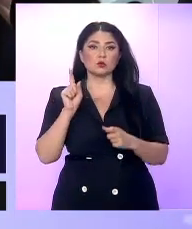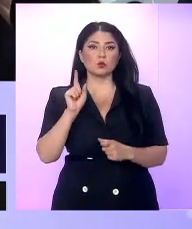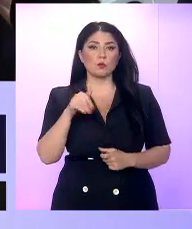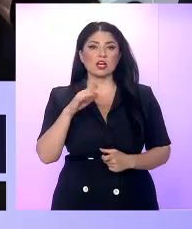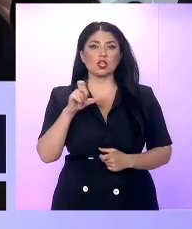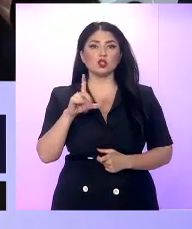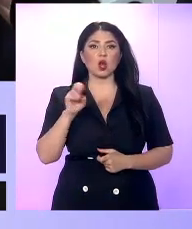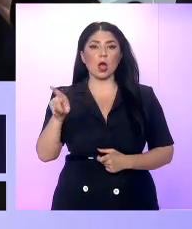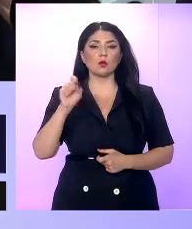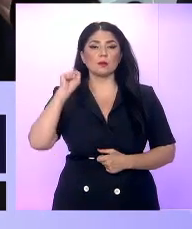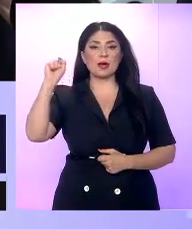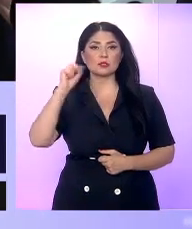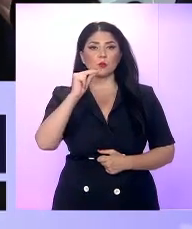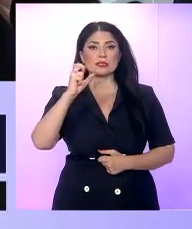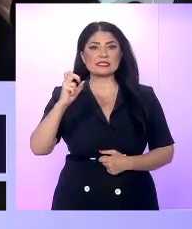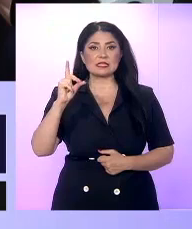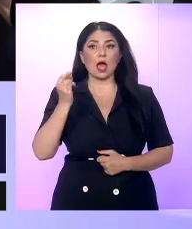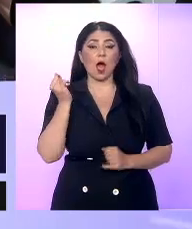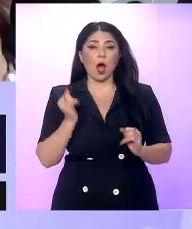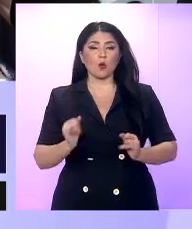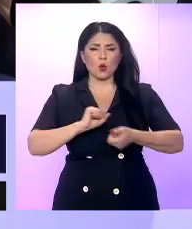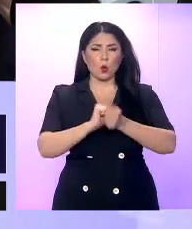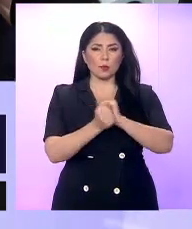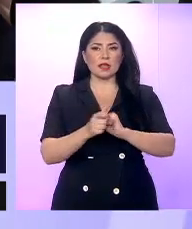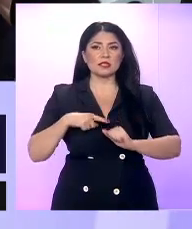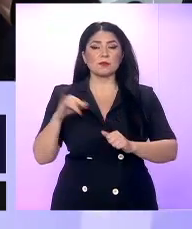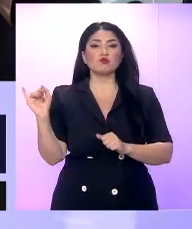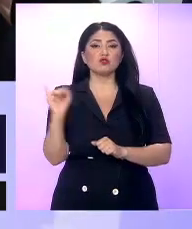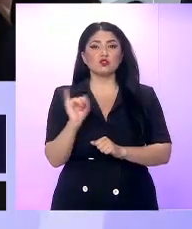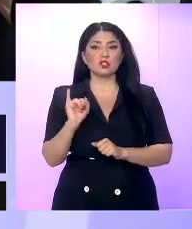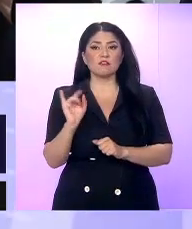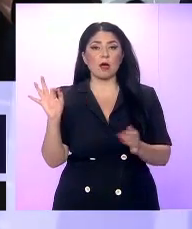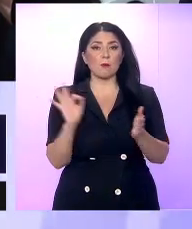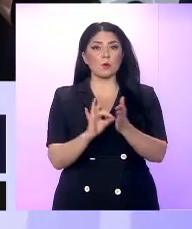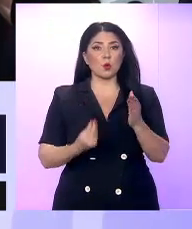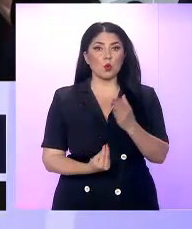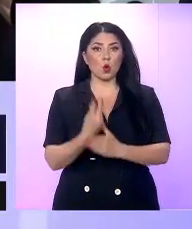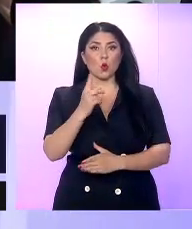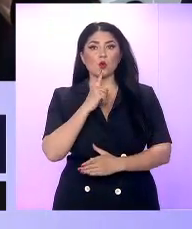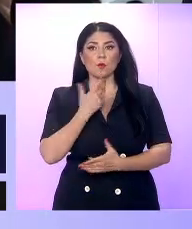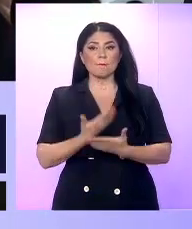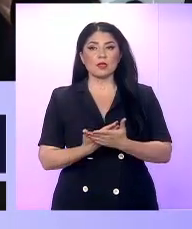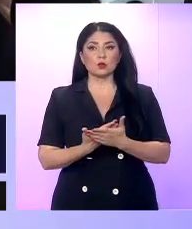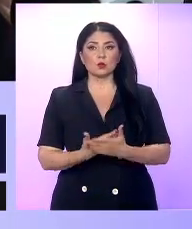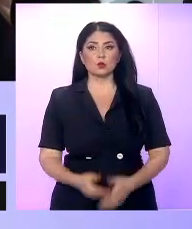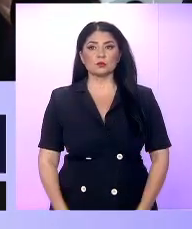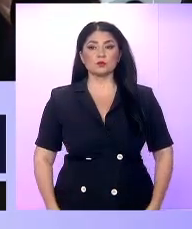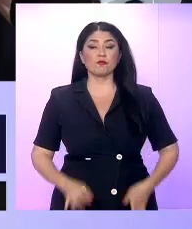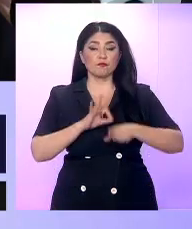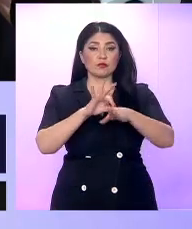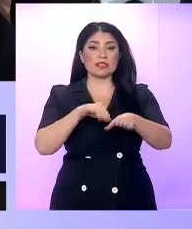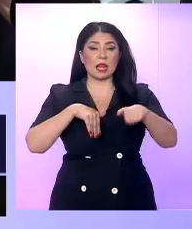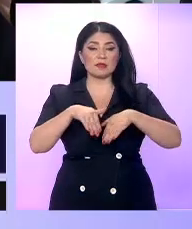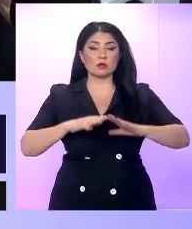Marcel Ciolacu în Partidul Social-Democrat. Acum, bătălia este pentru cine va propune un nou nume pentru această